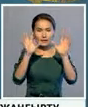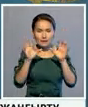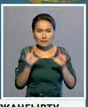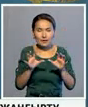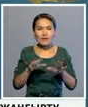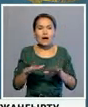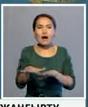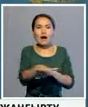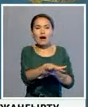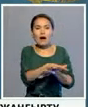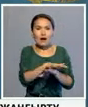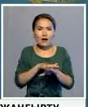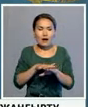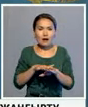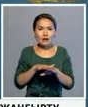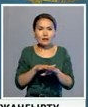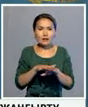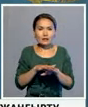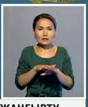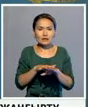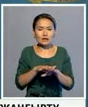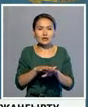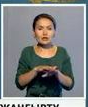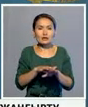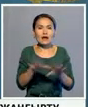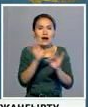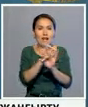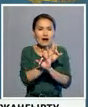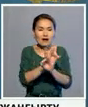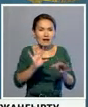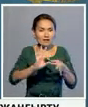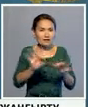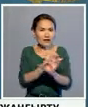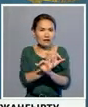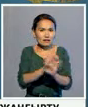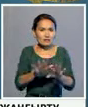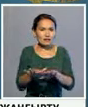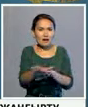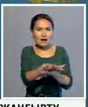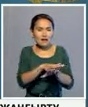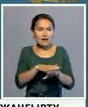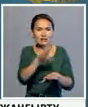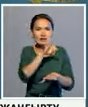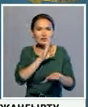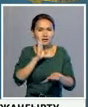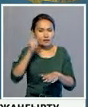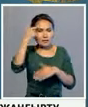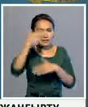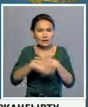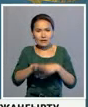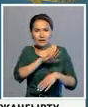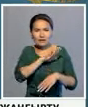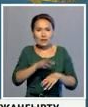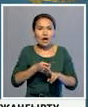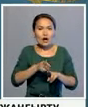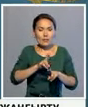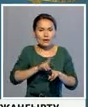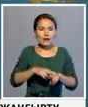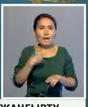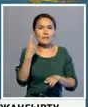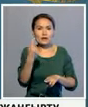түсіндіру жөніндегі жұмысына оң баға бере алмаймын. Түсіндіре алмады деп есептеймін.